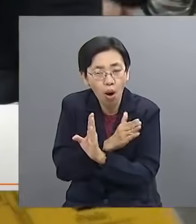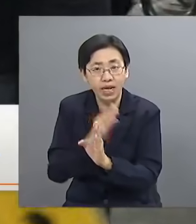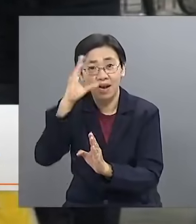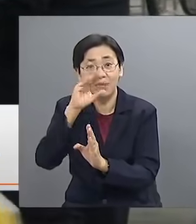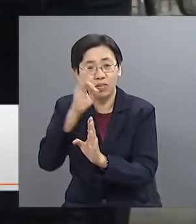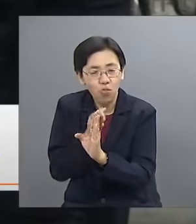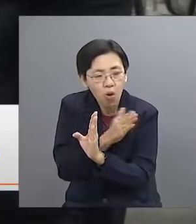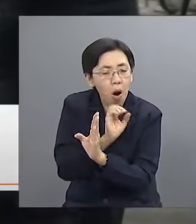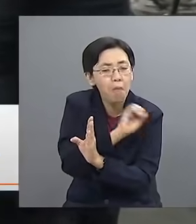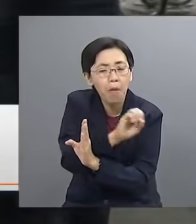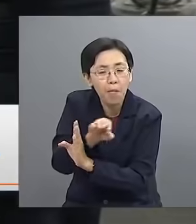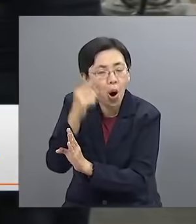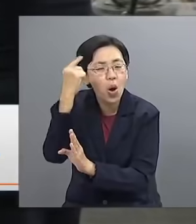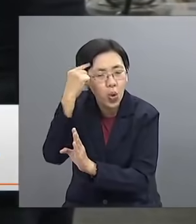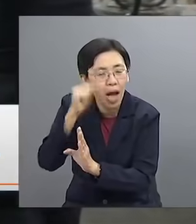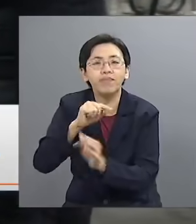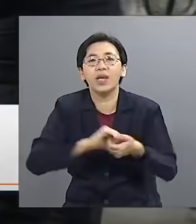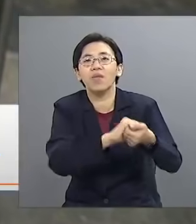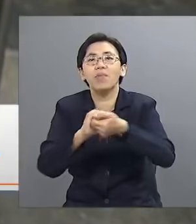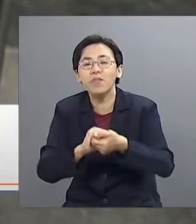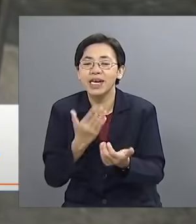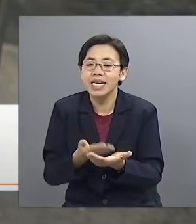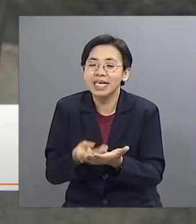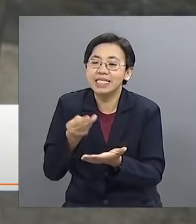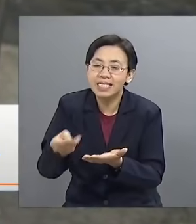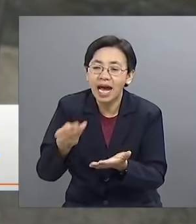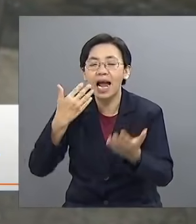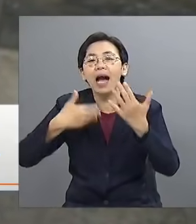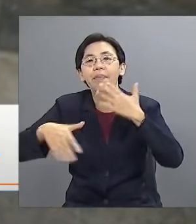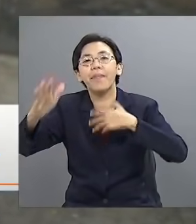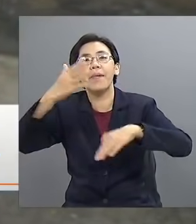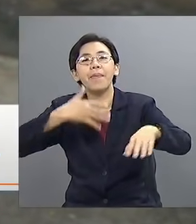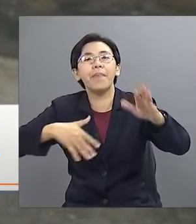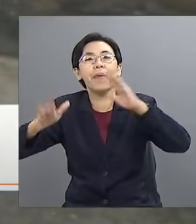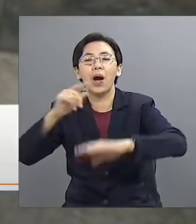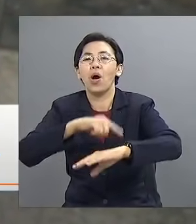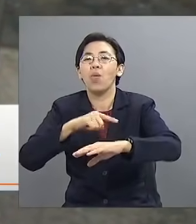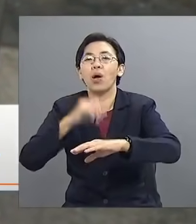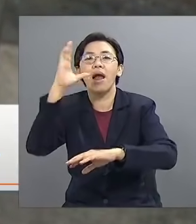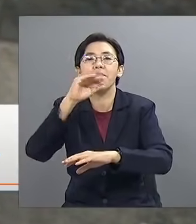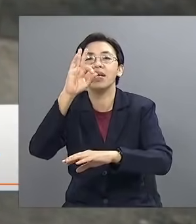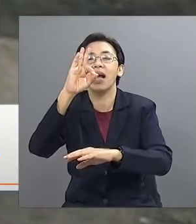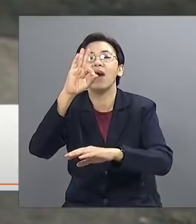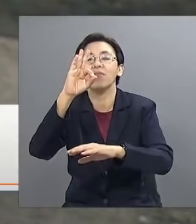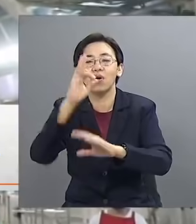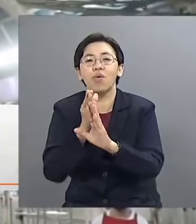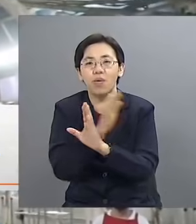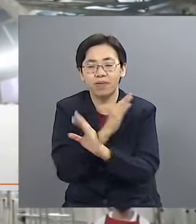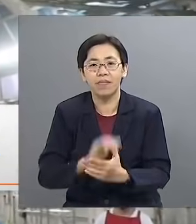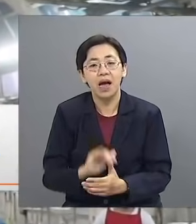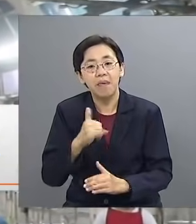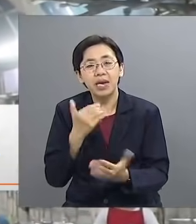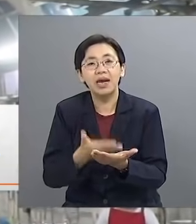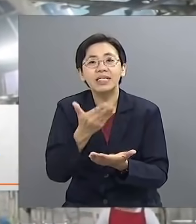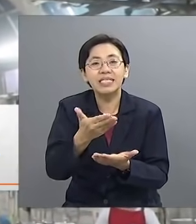ให้ความร่วมมือค่ะก็เริ่มเช็คบิลแล้วก็ทยอยออกจากร้านตามเวลาที่กำหนดนะคะบางคนก็ซื้ออาหารกลับไปทานกันที่บ้